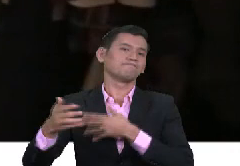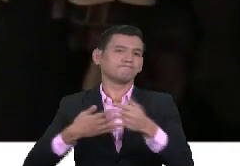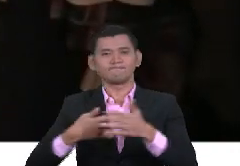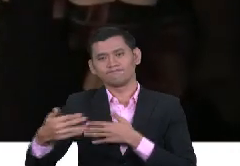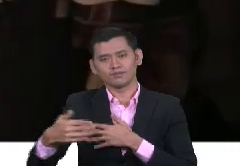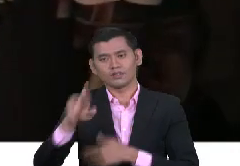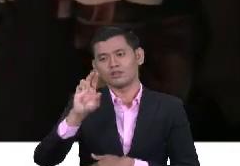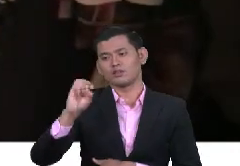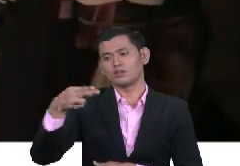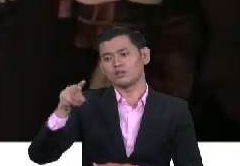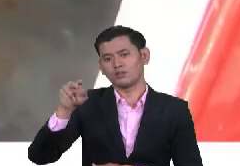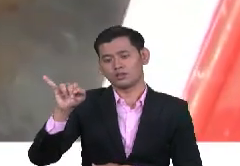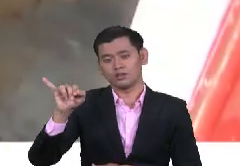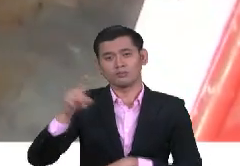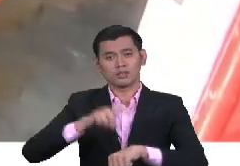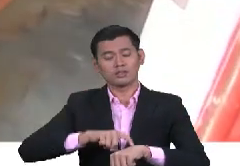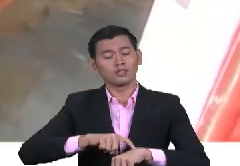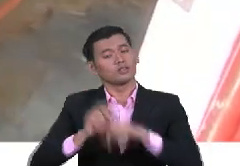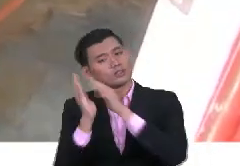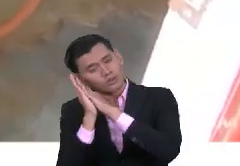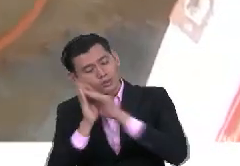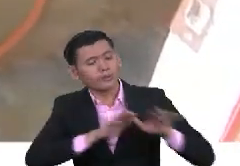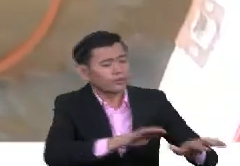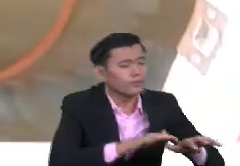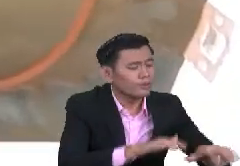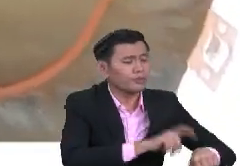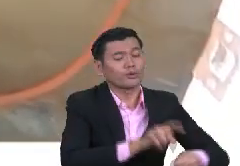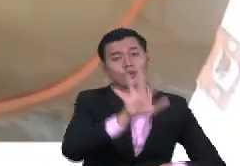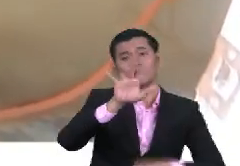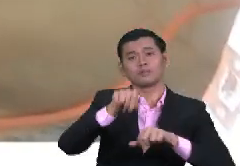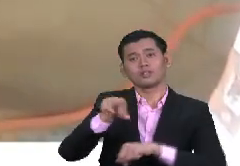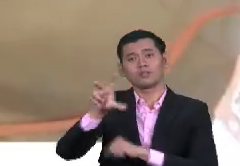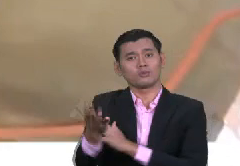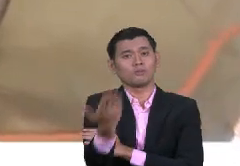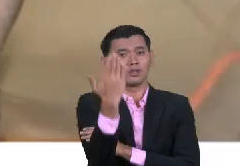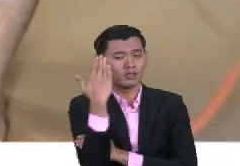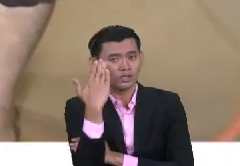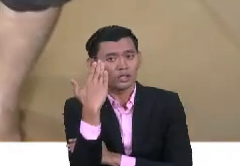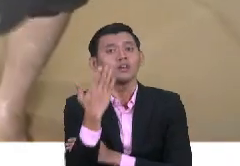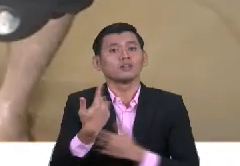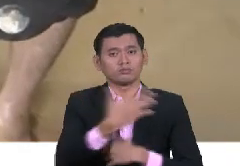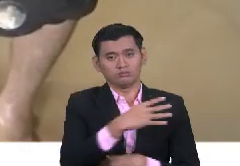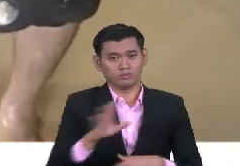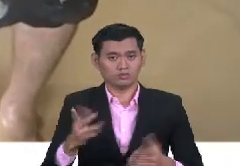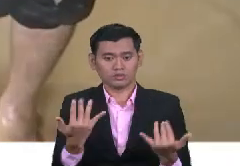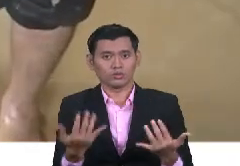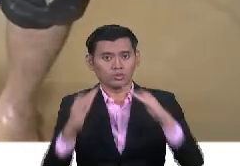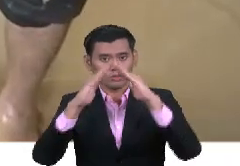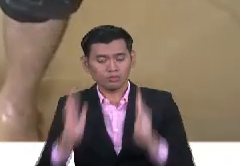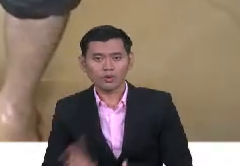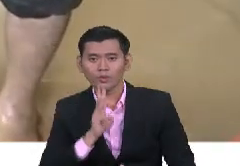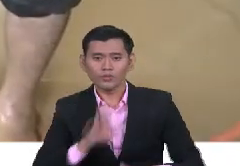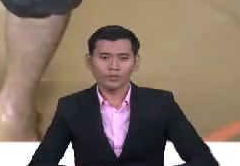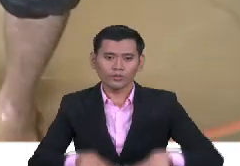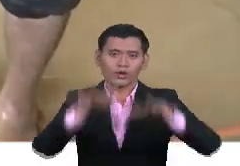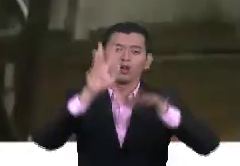Menurut Rohani, beliau yang sedang tidur dikejutkan oleh anaknya sekitar pukul 5.30 pagi memaklumkan rumah mereka dilanda banjir kilat. Air